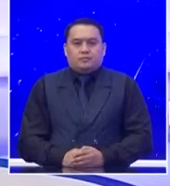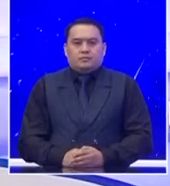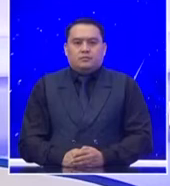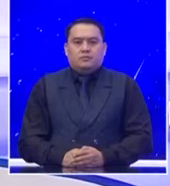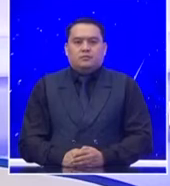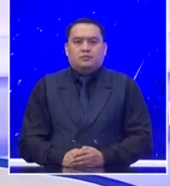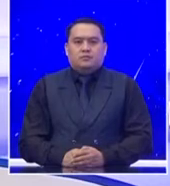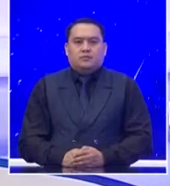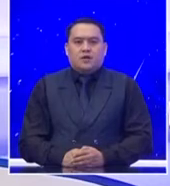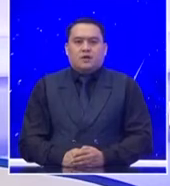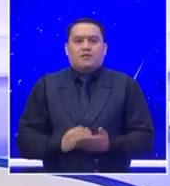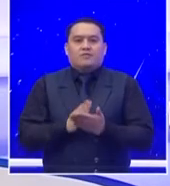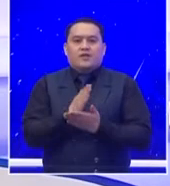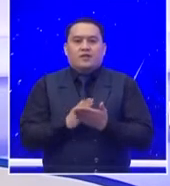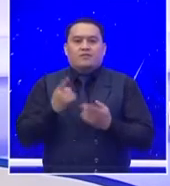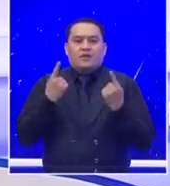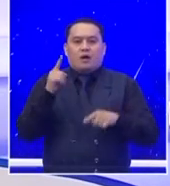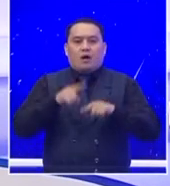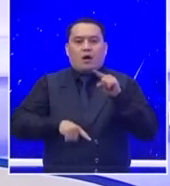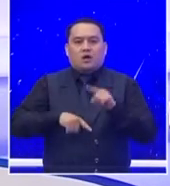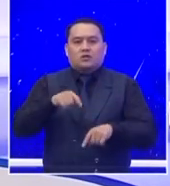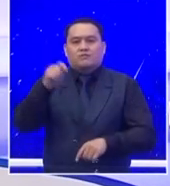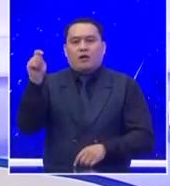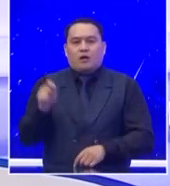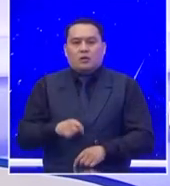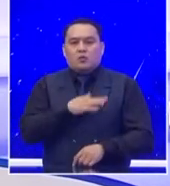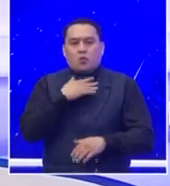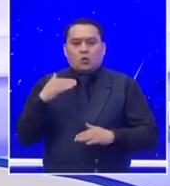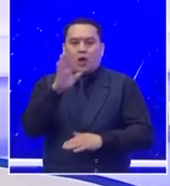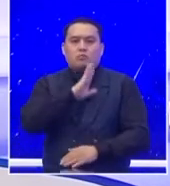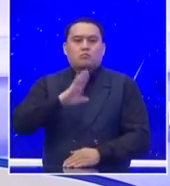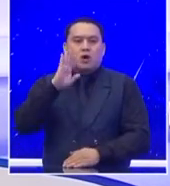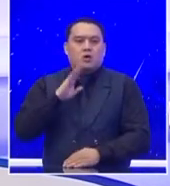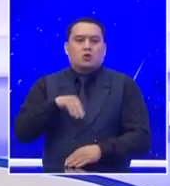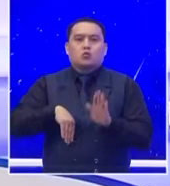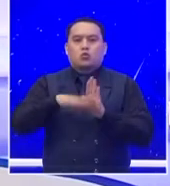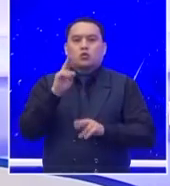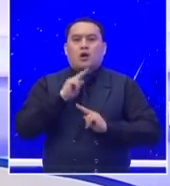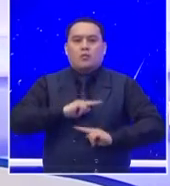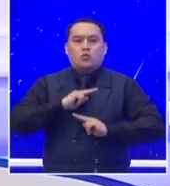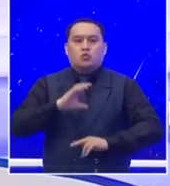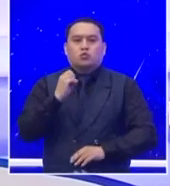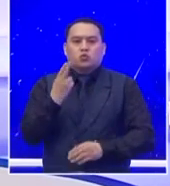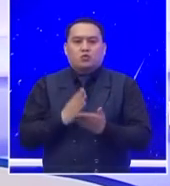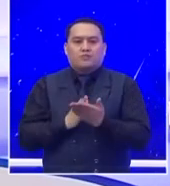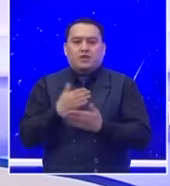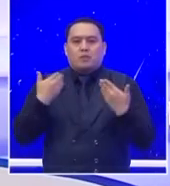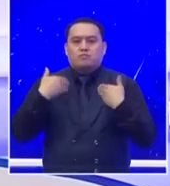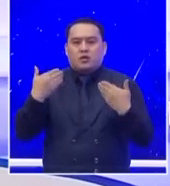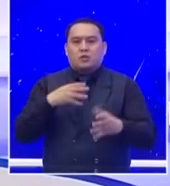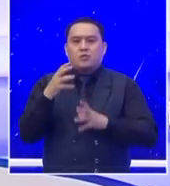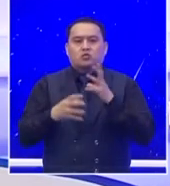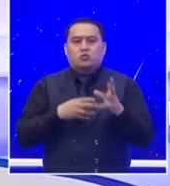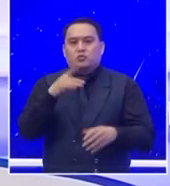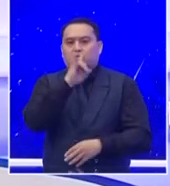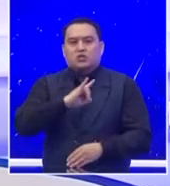ЖТСУ без Бергемес, ветеранов Великой Отечественной войны, многодетных матерей, а также лучших работниц соцсферы поздравили